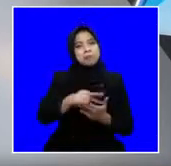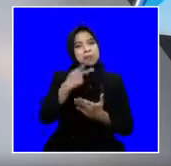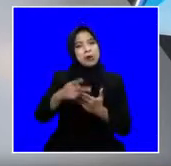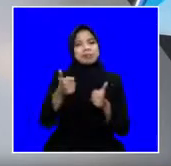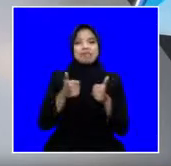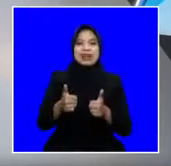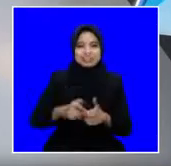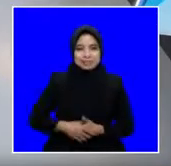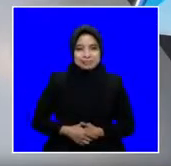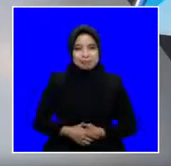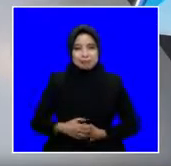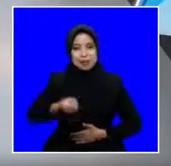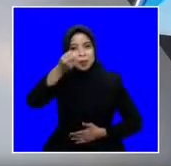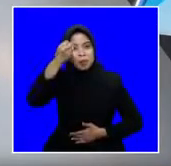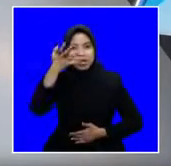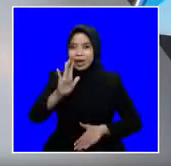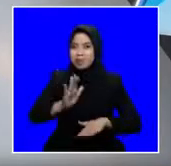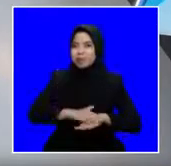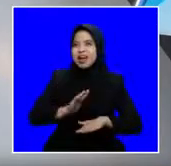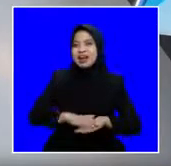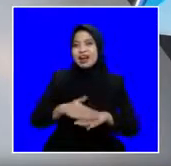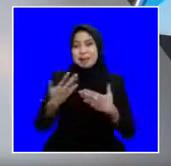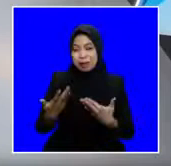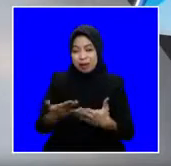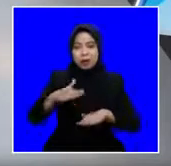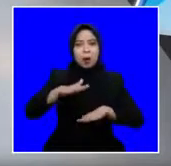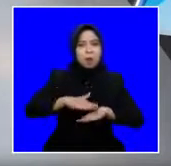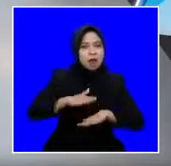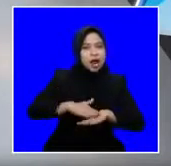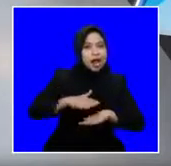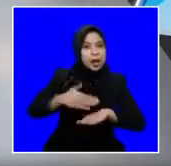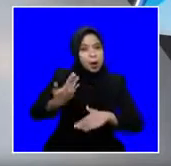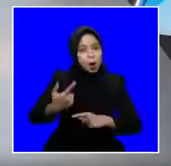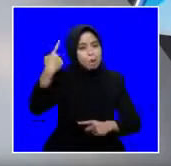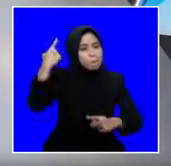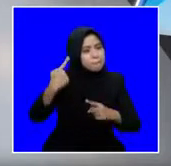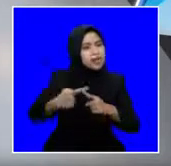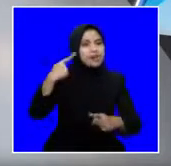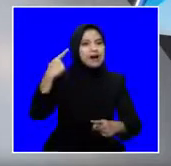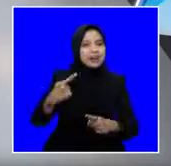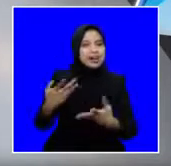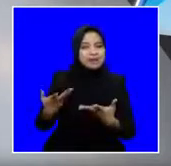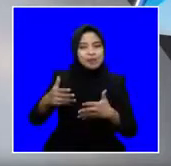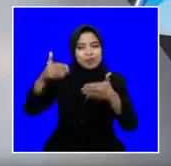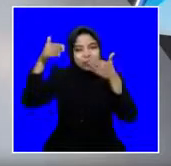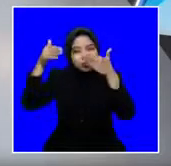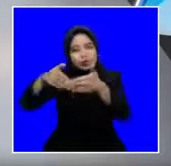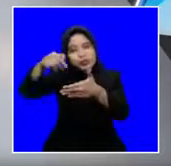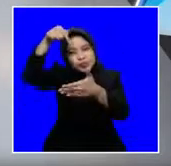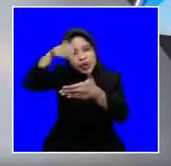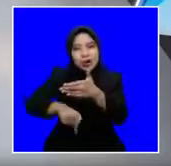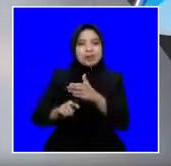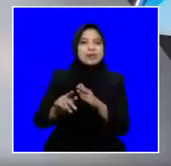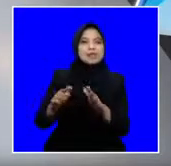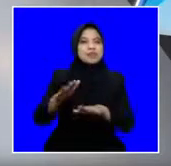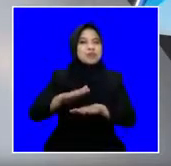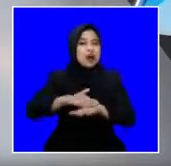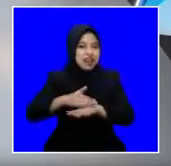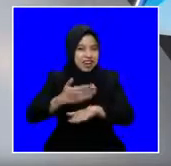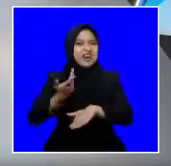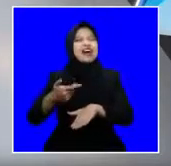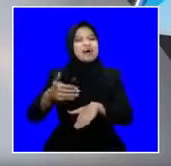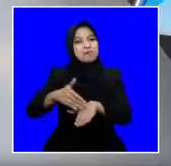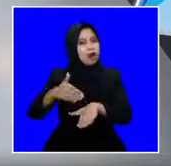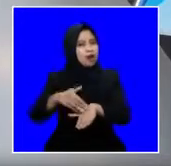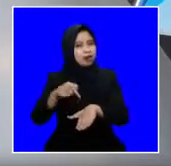Jangan lupa juga kebudayaan. Tadi saya lupa mention bahwa untuk pertama kalinya khusus spesifik untuk kebudayaan, karena itu